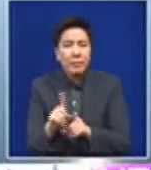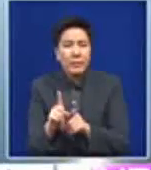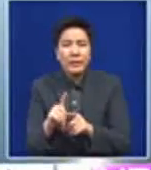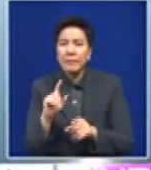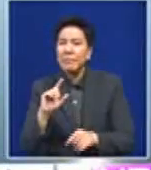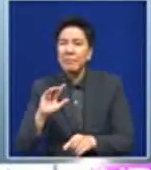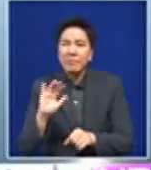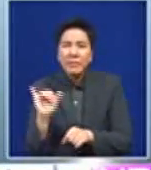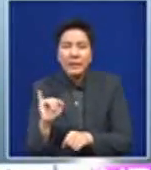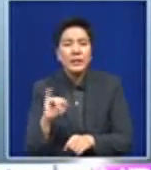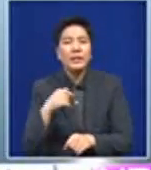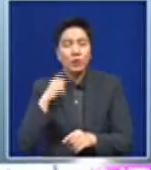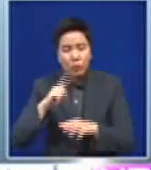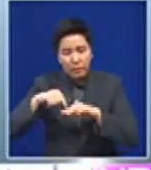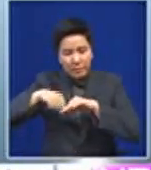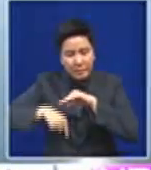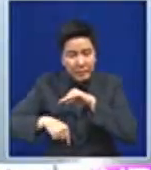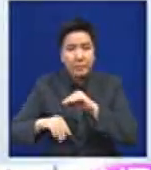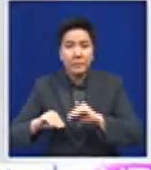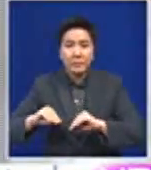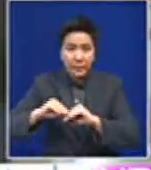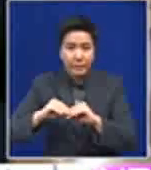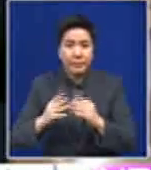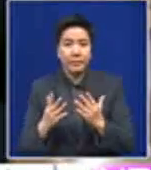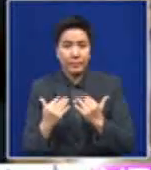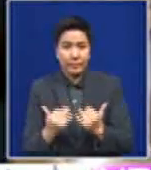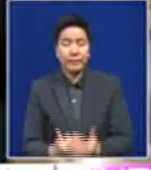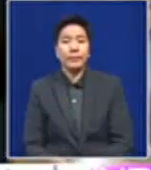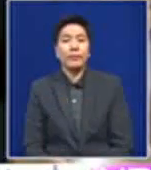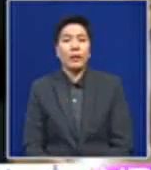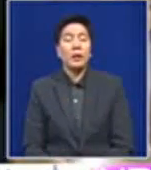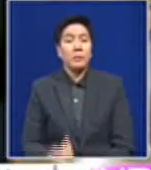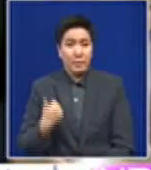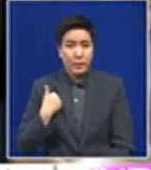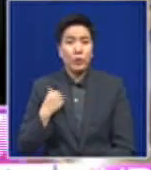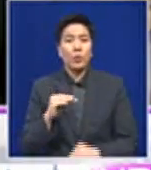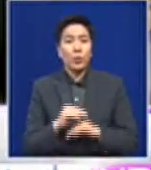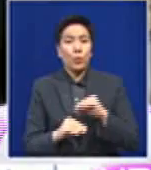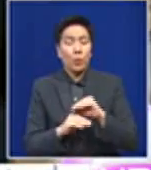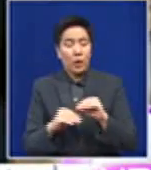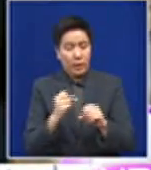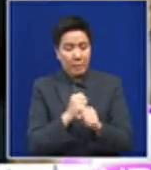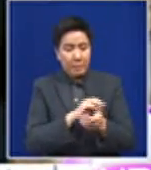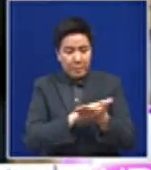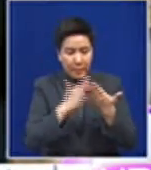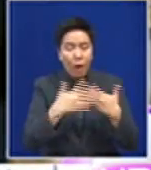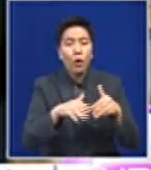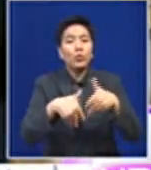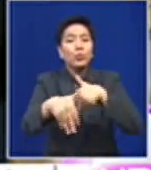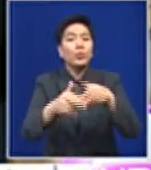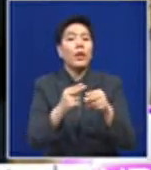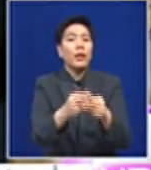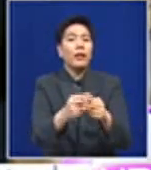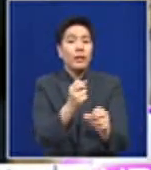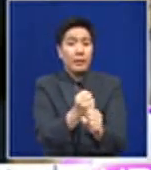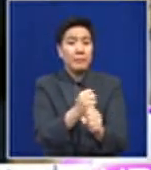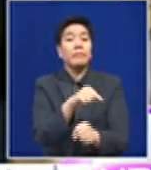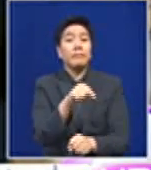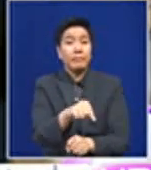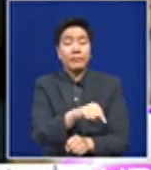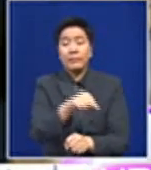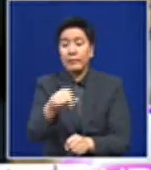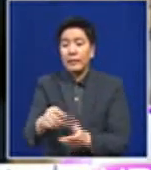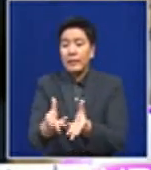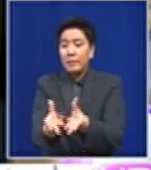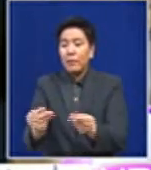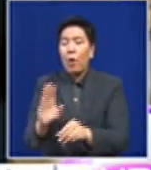พอก็จะมีการลงรายละเอียดเพิ่มเติม บางโครงการได้ก่อสร้างไปแล้วโดยโครงการท้องถิ่นนะครับ แล้วก็บางโครงการเนี่ยในพื้น